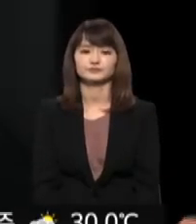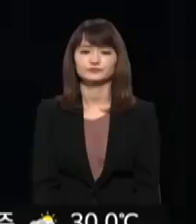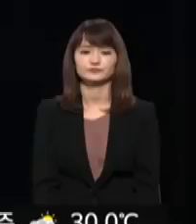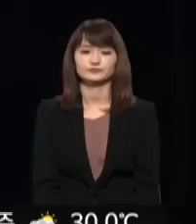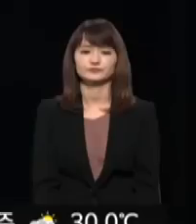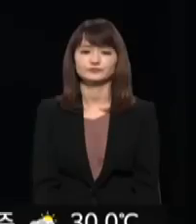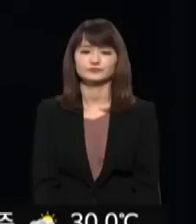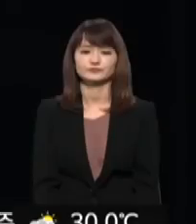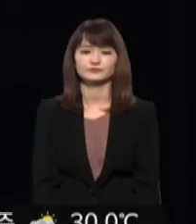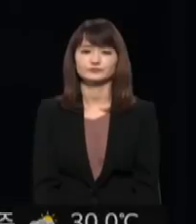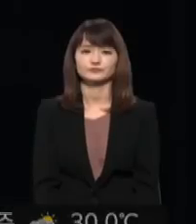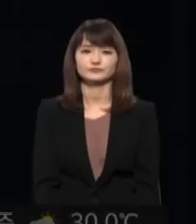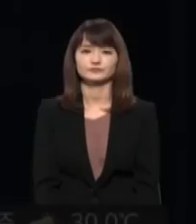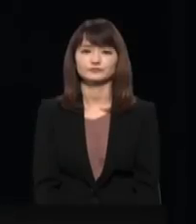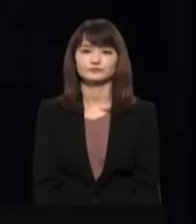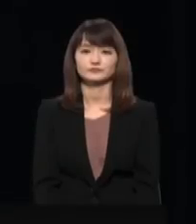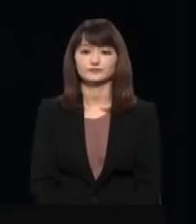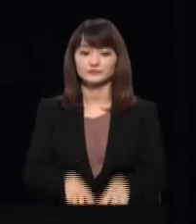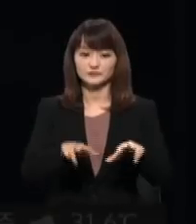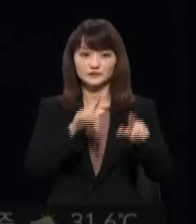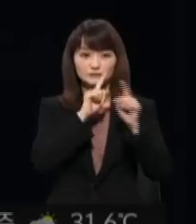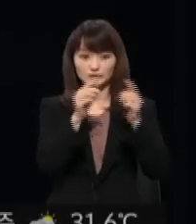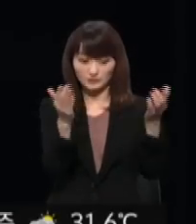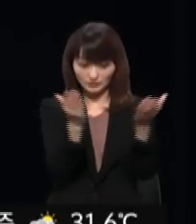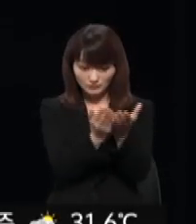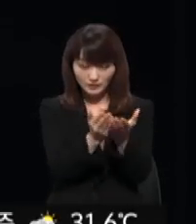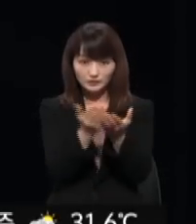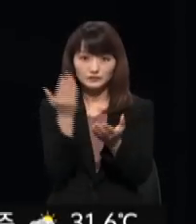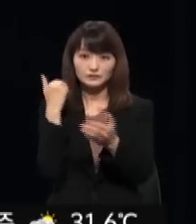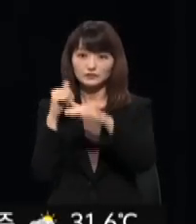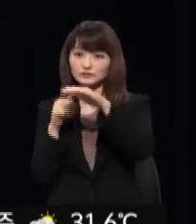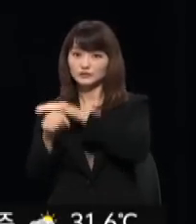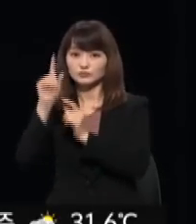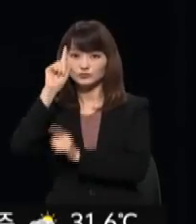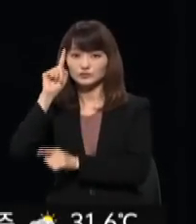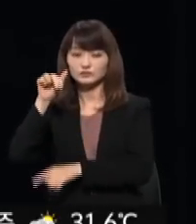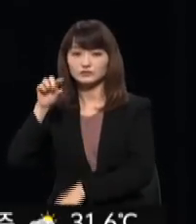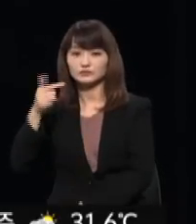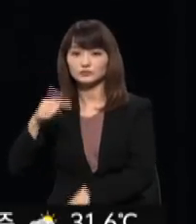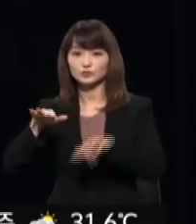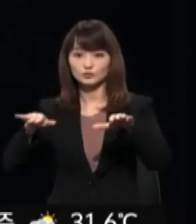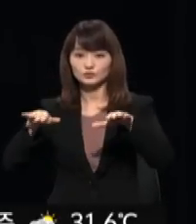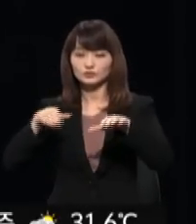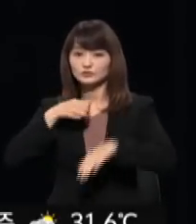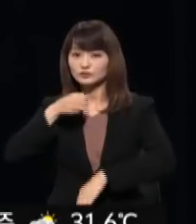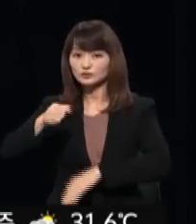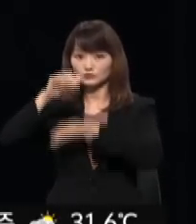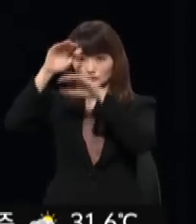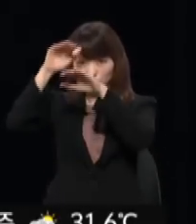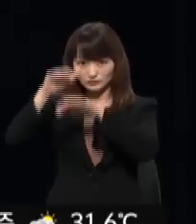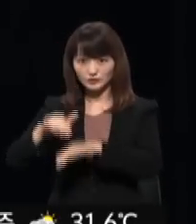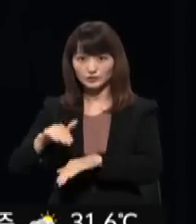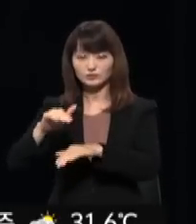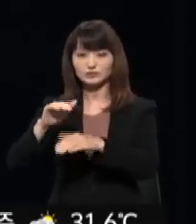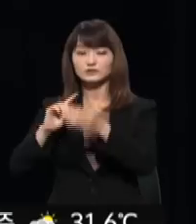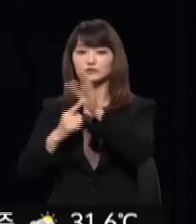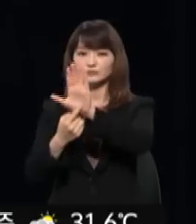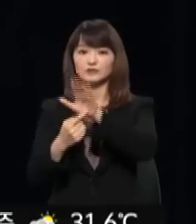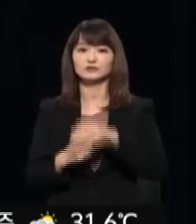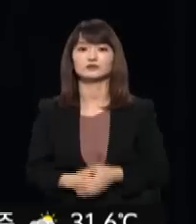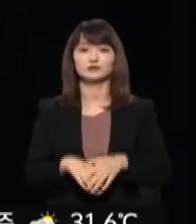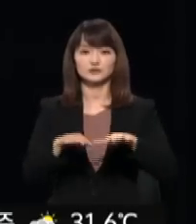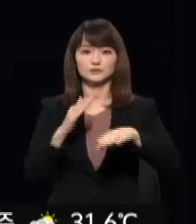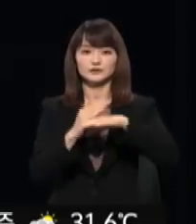말씀과 부합하는 얘기인데 이준석 전 대표가 오늘 한 인터뷰에서 이렇게 했습니다 이번